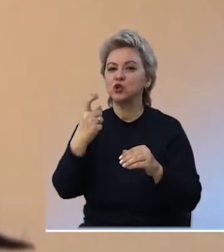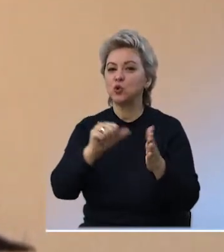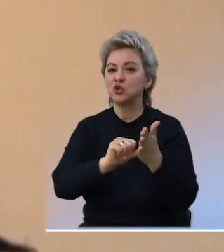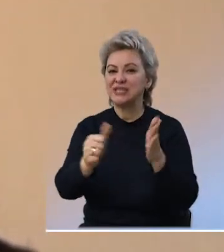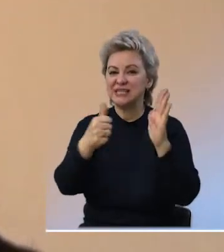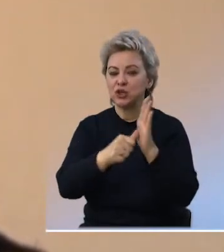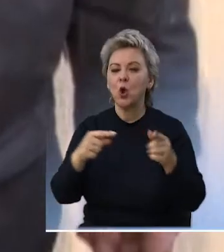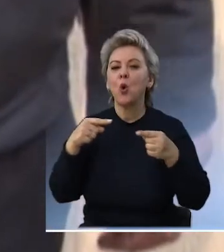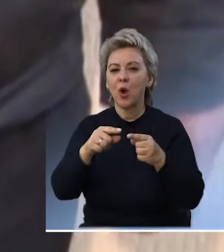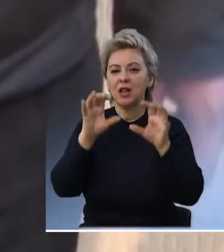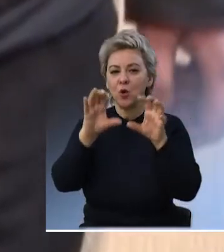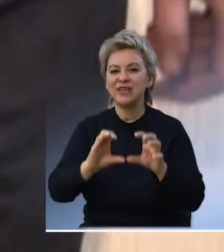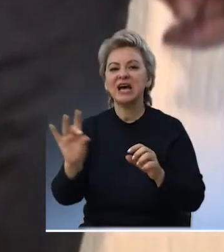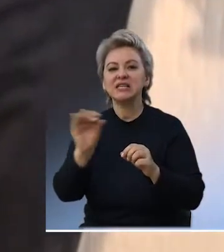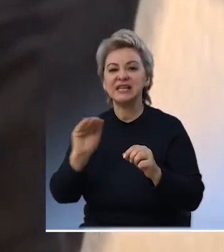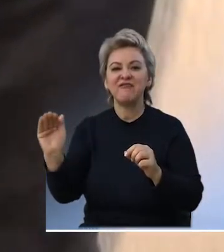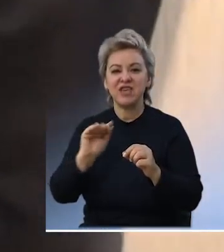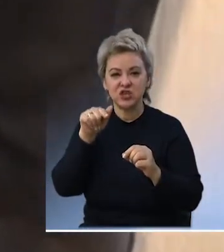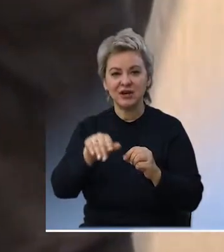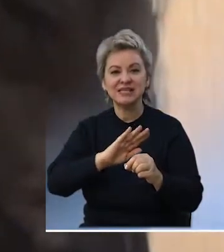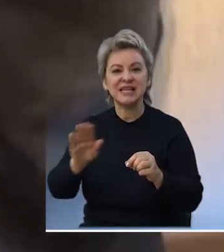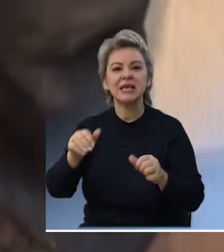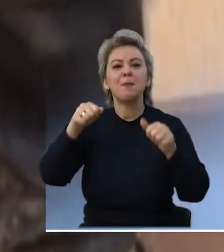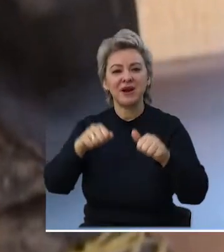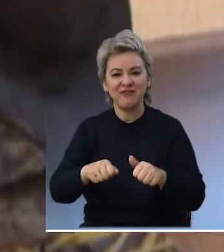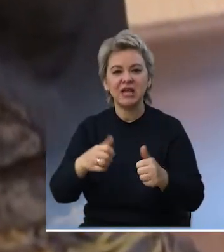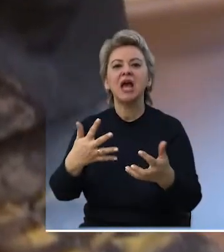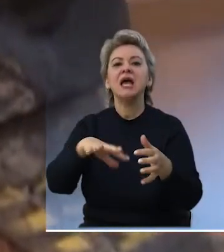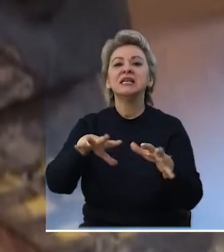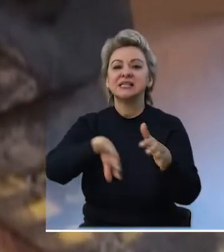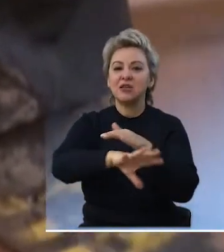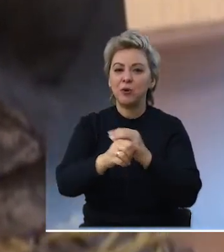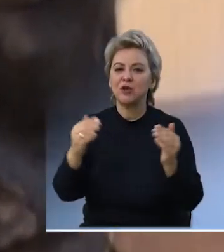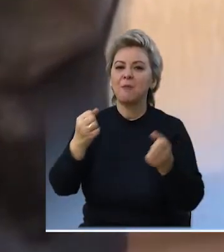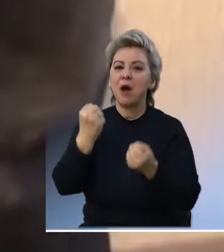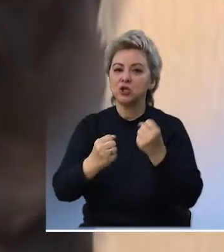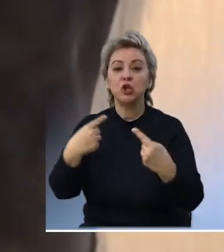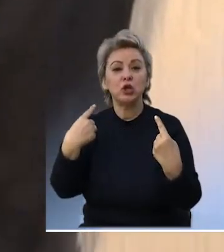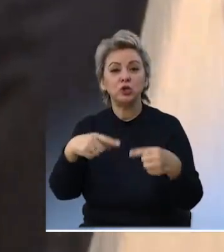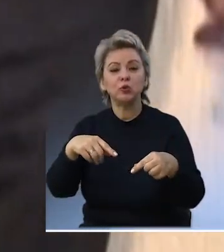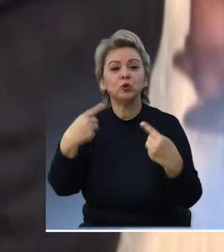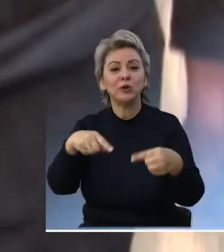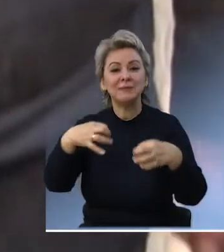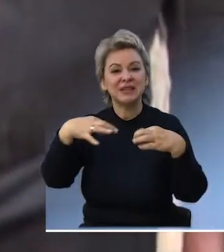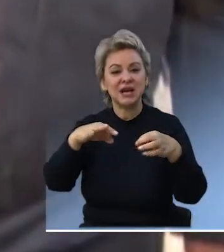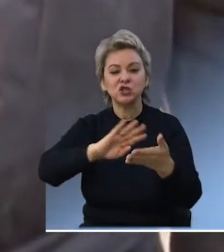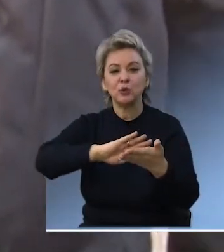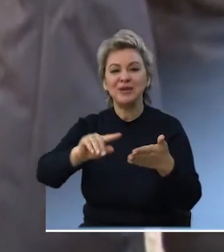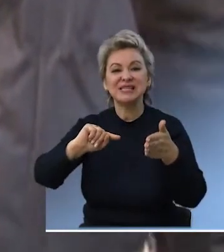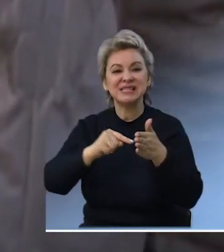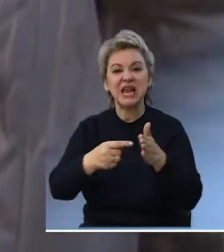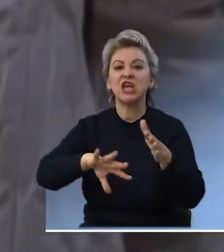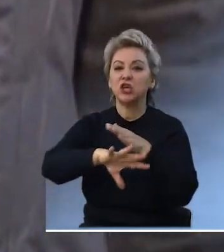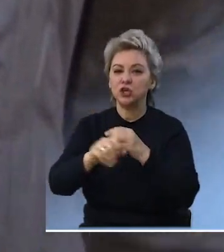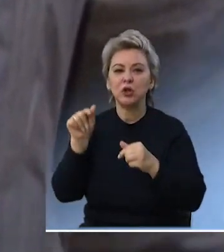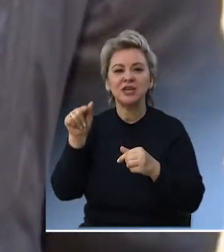статьи 166 Уголовного кодекса Российской Федерации, неправомерное завладение автомобилем или иным транспортным средством без